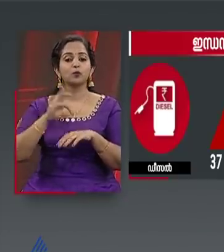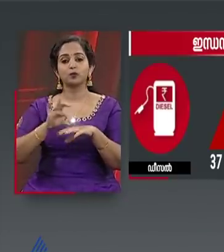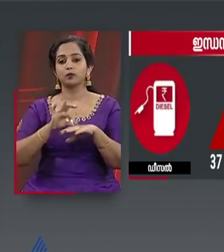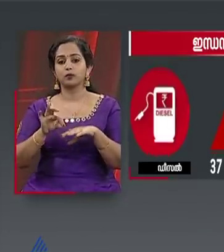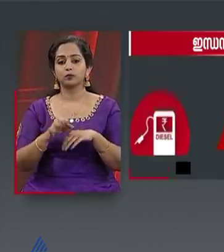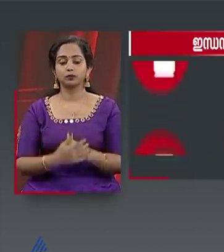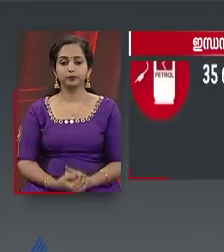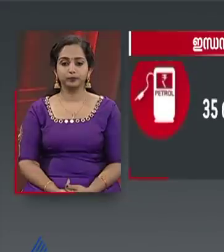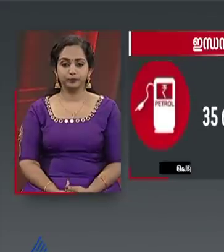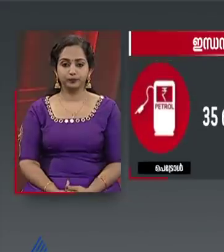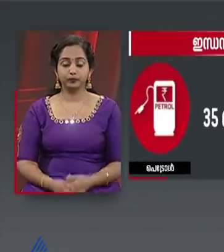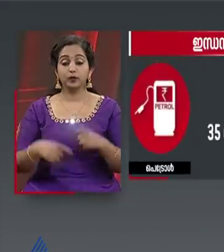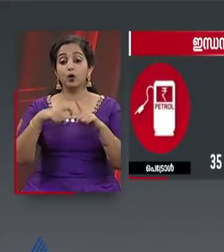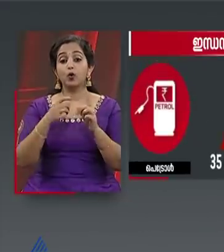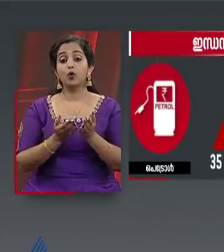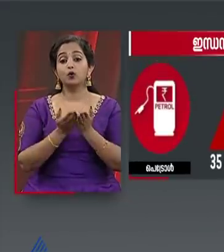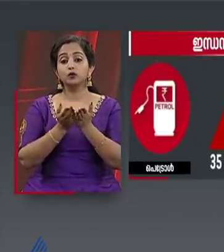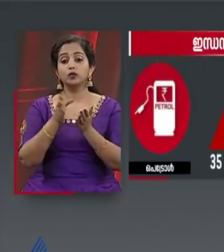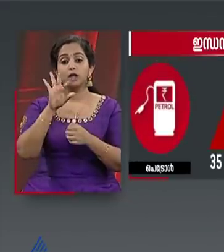83 രൂപ 33 പൈസ ആണ്. കൊച്ചി നഗരത്തിൽ